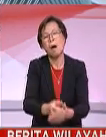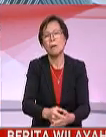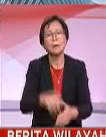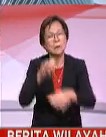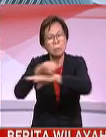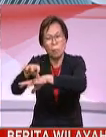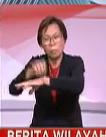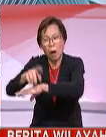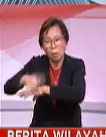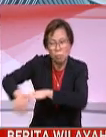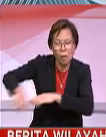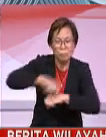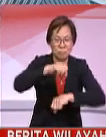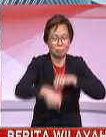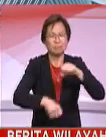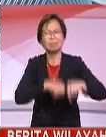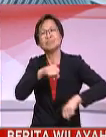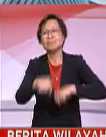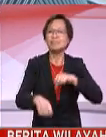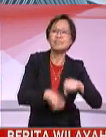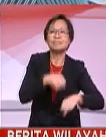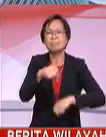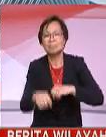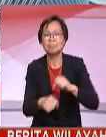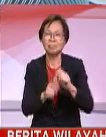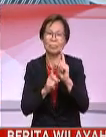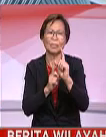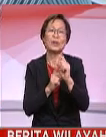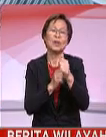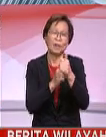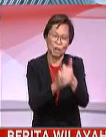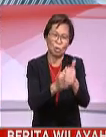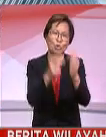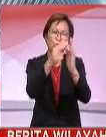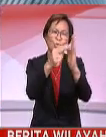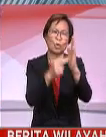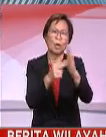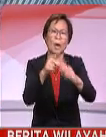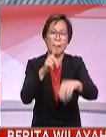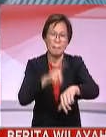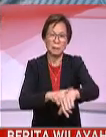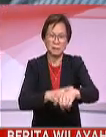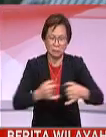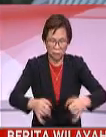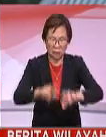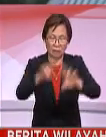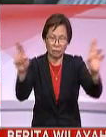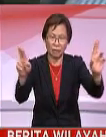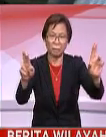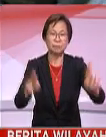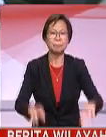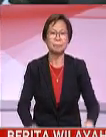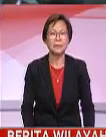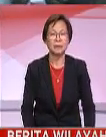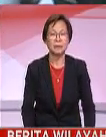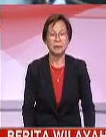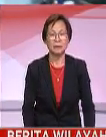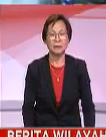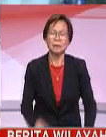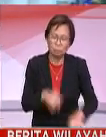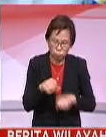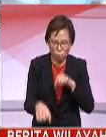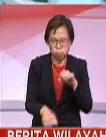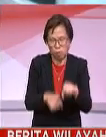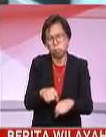beliau menasihati pengayuh basikal supaya mematuhi undang-undang semasa berada di jalan raya. Meskipun tren